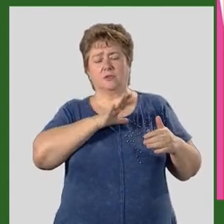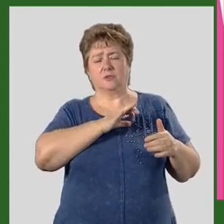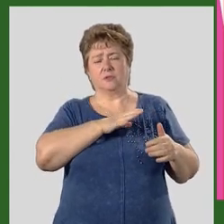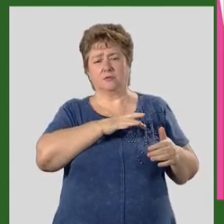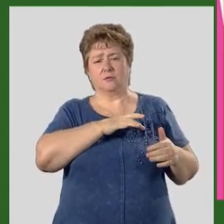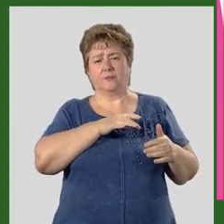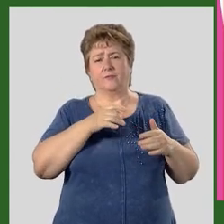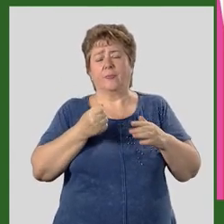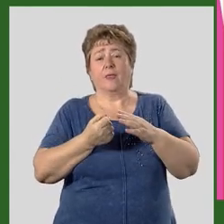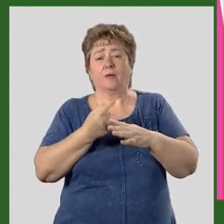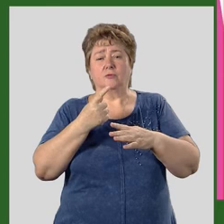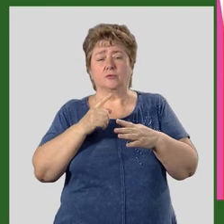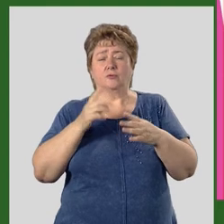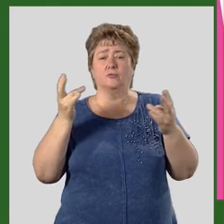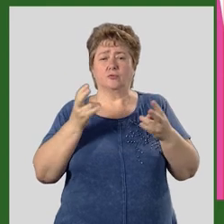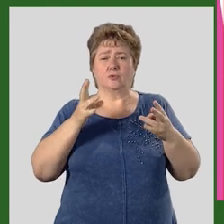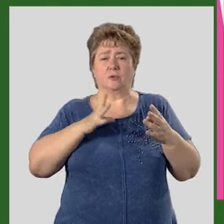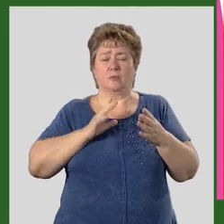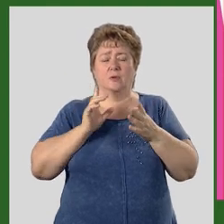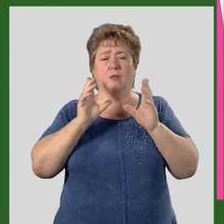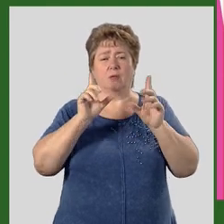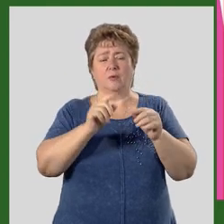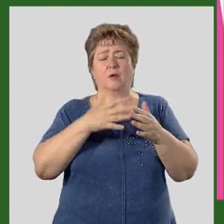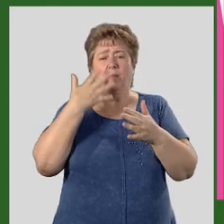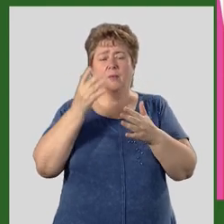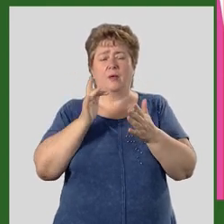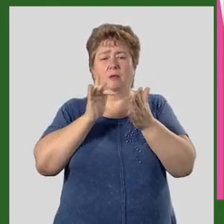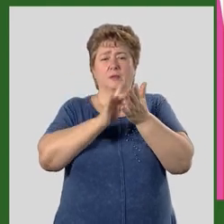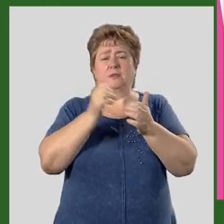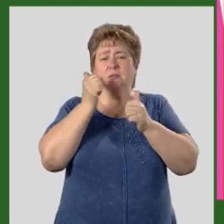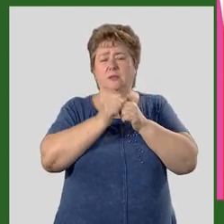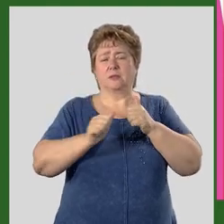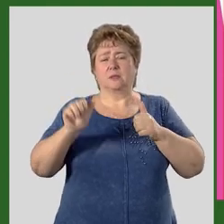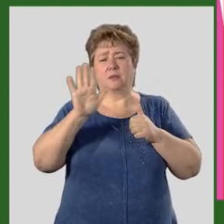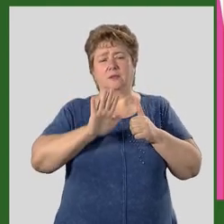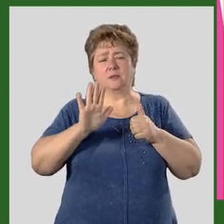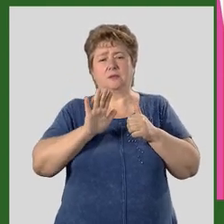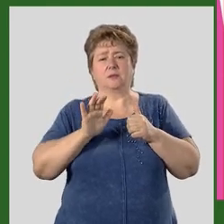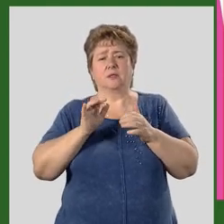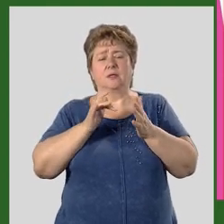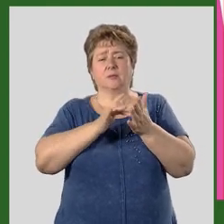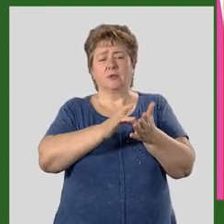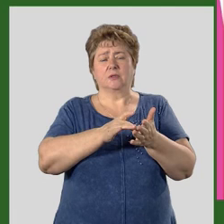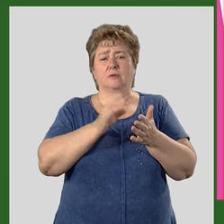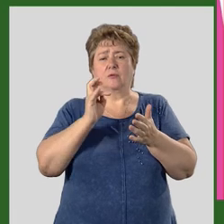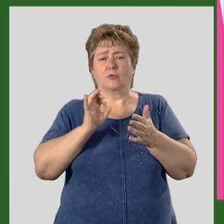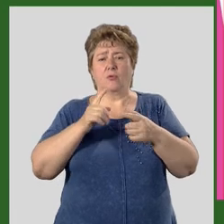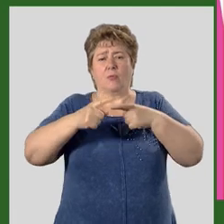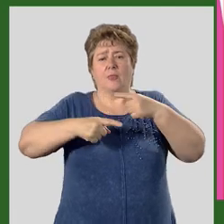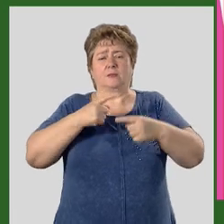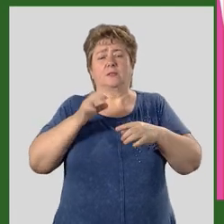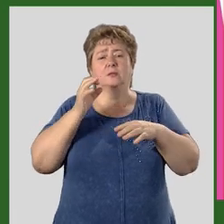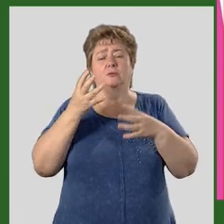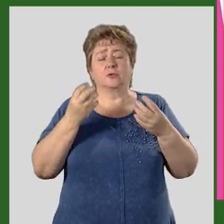Иссык-Куля. Отсюда должна отправиться пятая центральная азиатская экспедиция. Но на